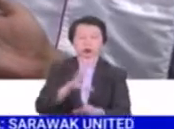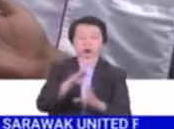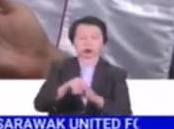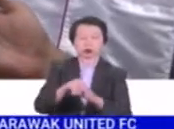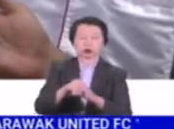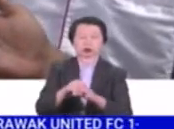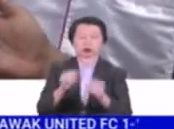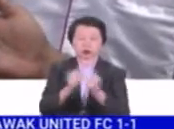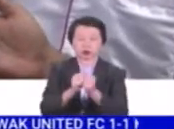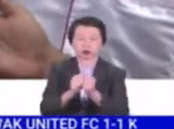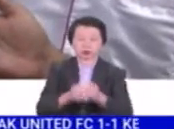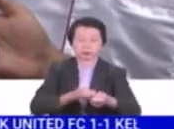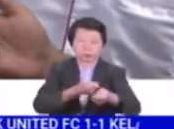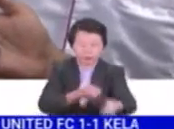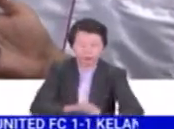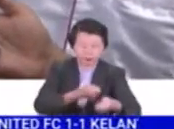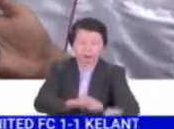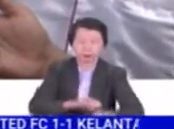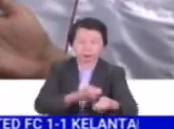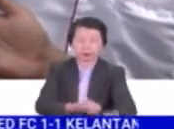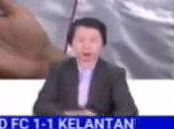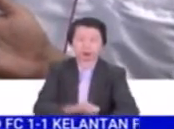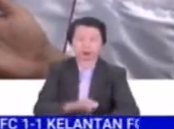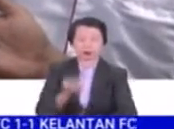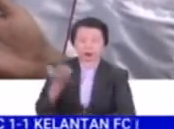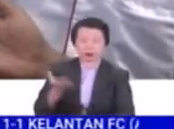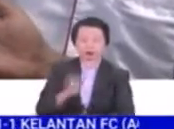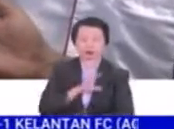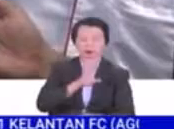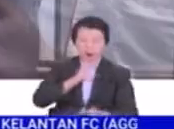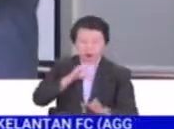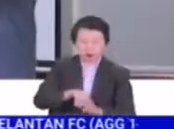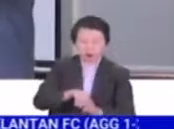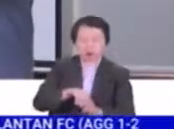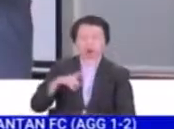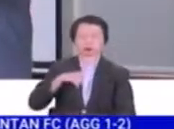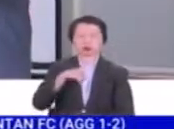dengan pertanian yang dilibatkan oleh Lembaga Zakat Negeri Kedah.